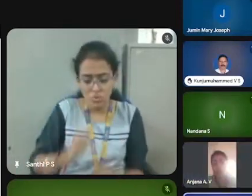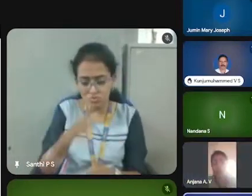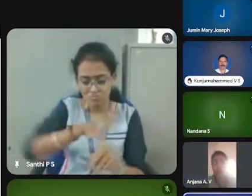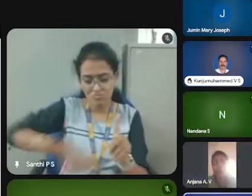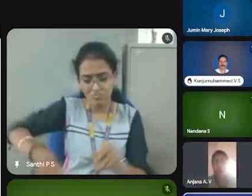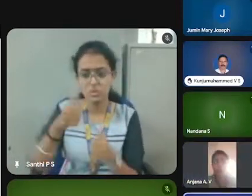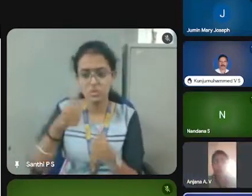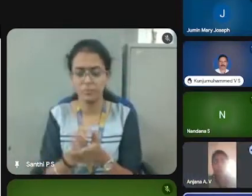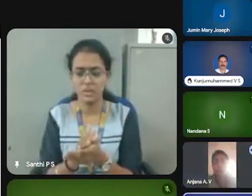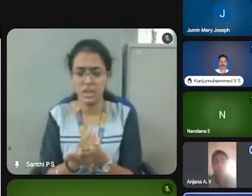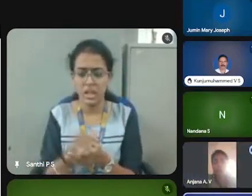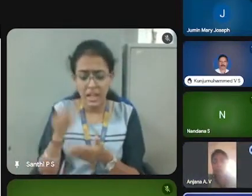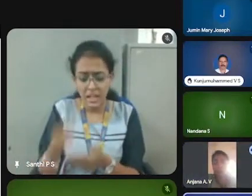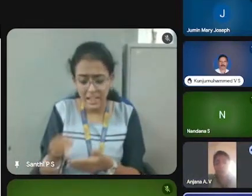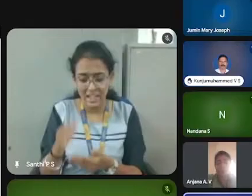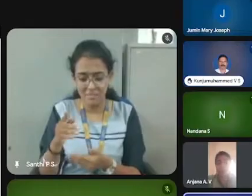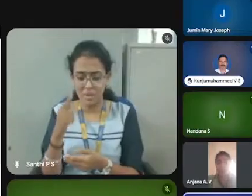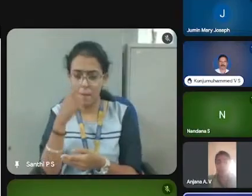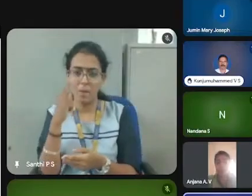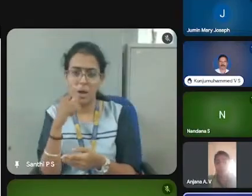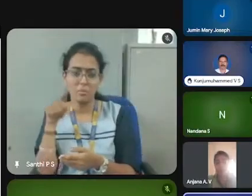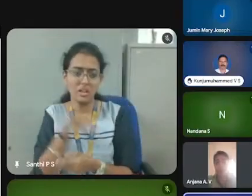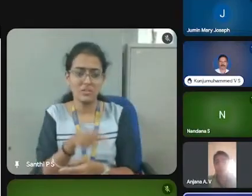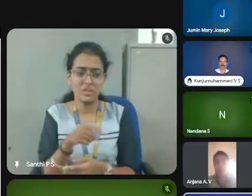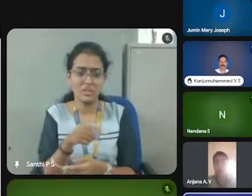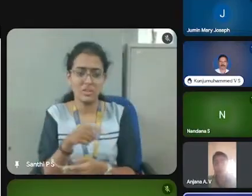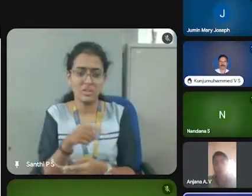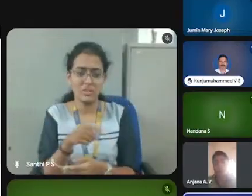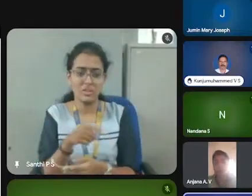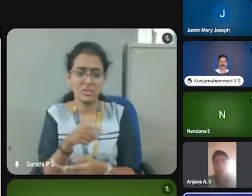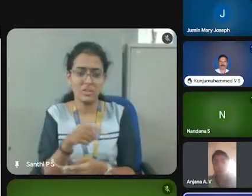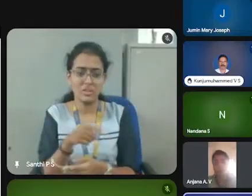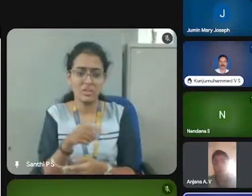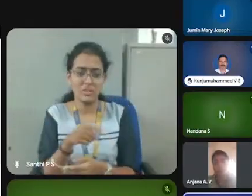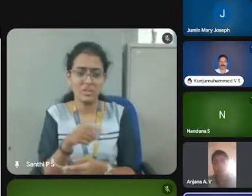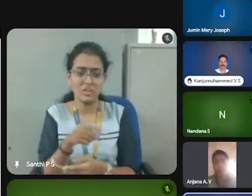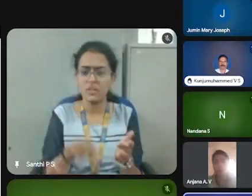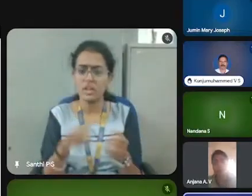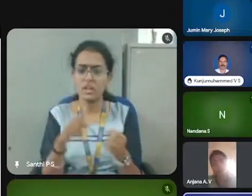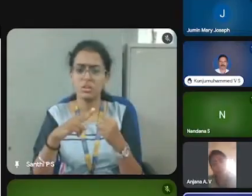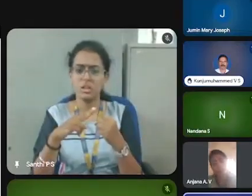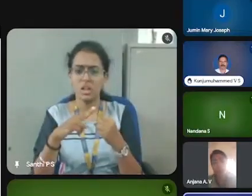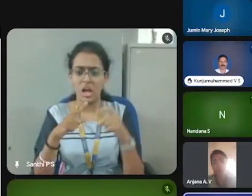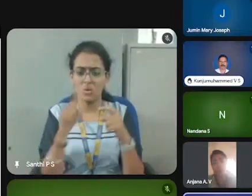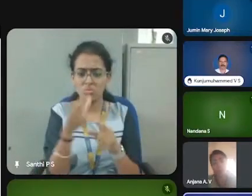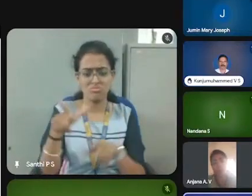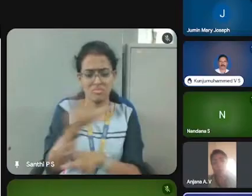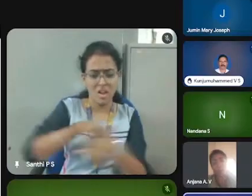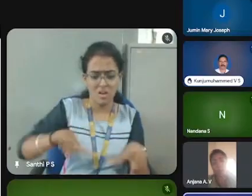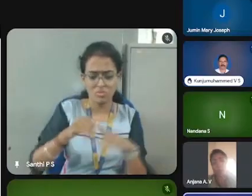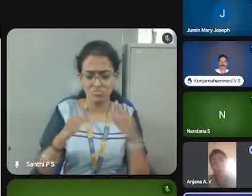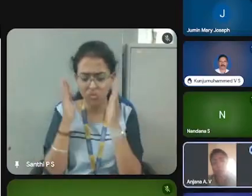അവര് റീലൊക്കേറ്റ് ചെയ്യാൻ ചിന്തിക്കുന്നുണ്ട് തിരിച്ച് ഇന്ത്യയിലേക്ക്. അപ്പൊ അങ്ങനെയാണെങ്കിൽ നമുക്ക് ഇവിടെ ഒരു ലാംഗ്വേജ് ഫോക്കസ് ചെയ്ത് ട്രെയിൻ ചെയ്യാൻ പറ്റുമോ? അത് എത്രത്തോളം എഫിഷ്യന്റ് ആയിരിക്കും